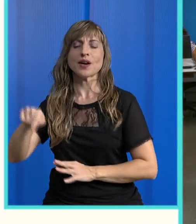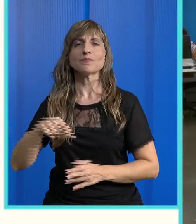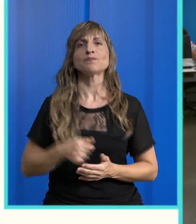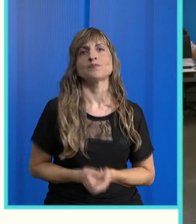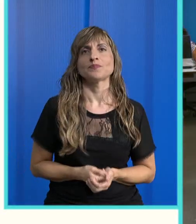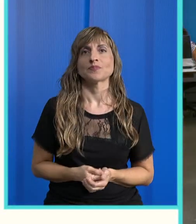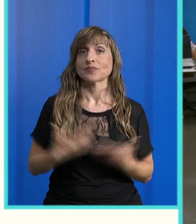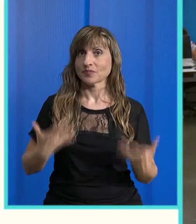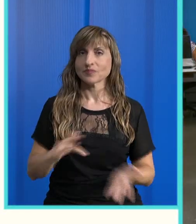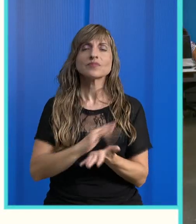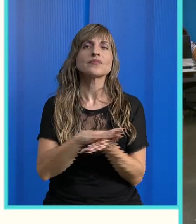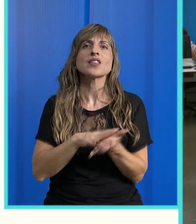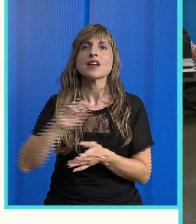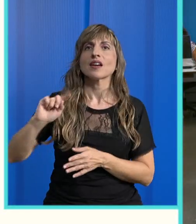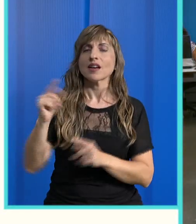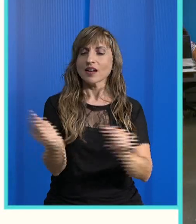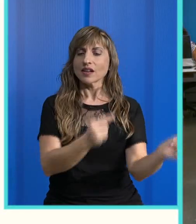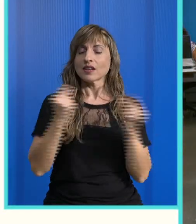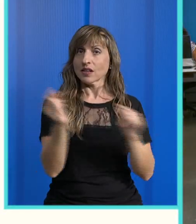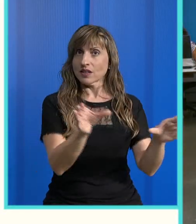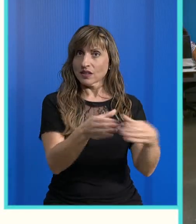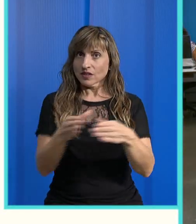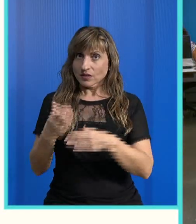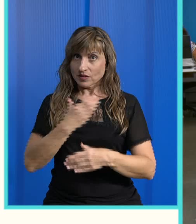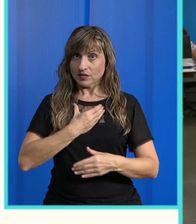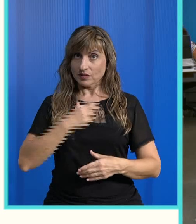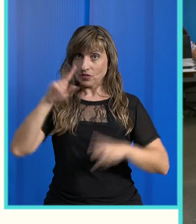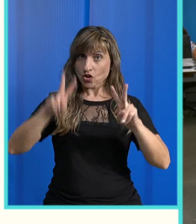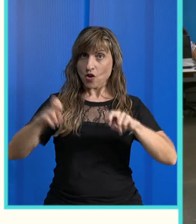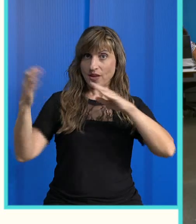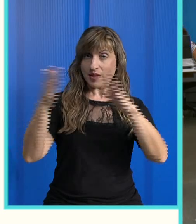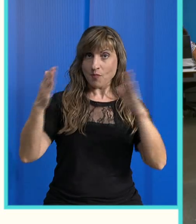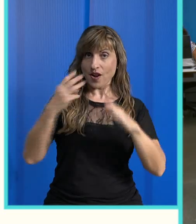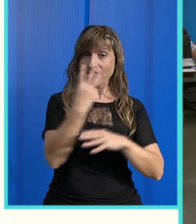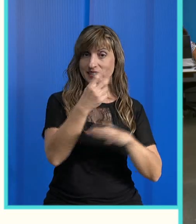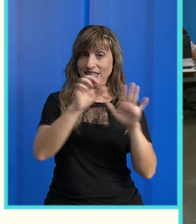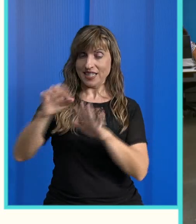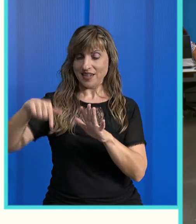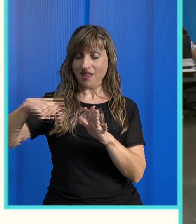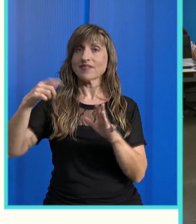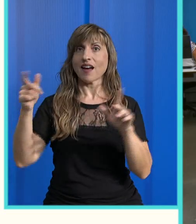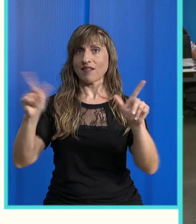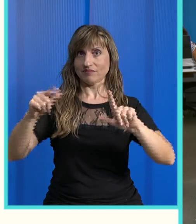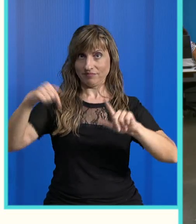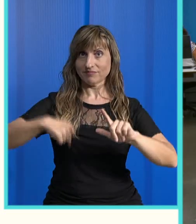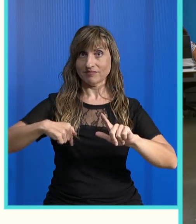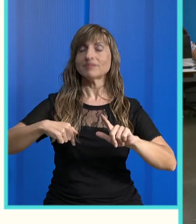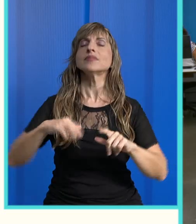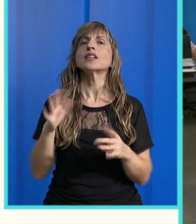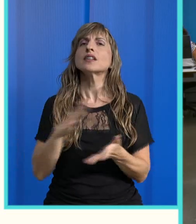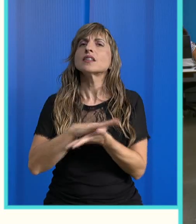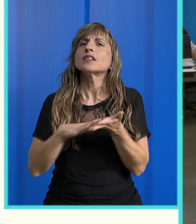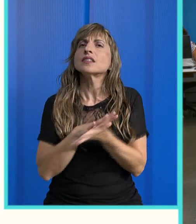I ara els parlem del primer debat de grups municipals de la nova temporada del Badalona 360 que s'ha centrat en les darreres dades de